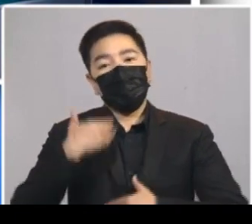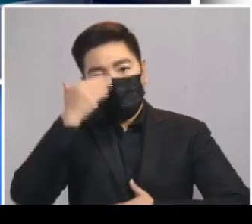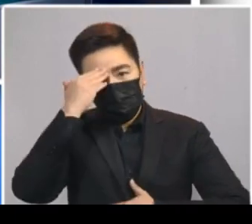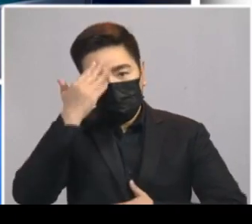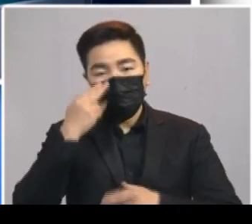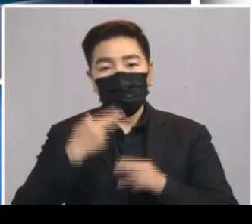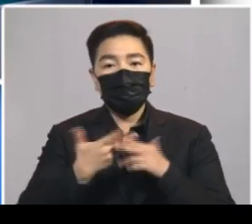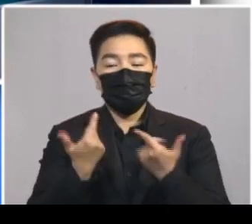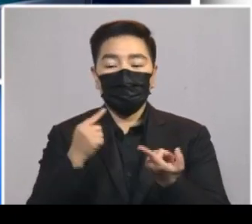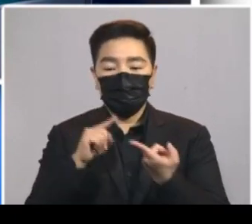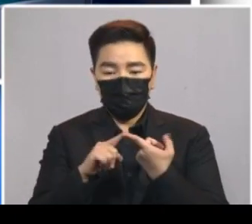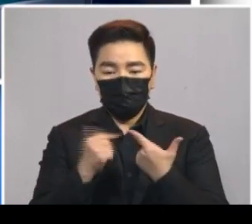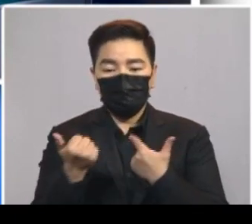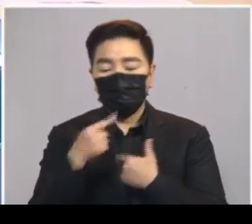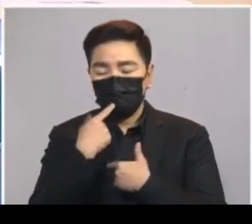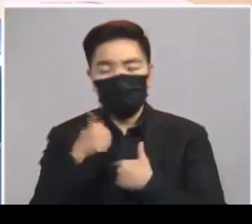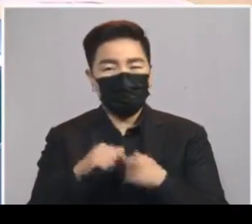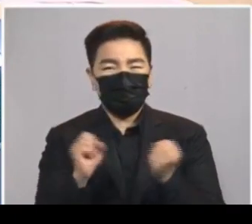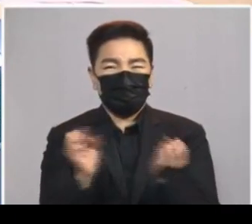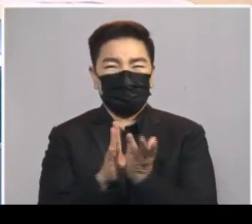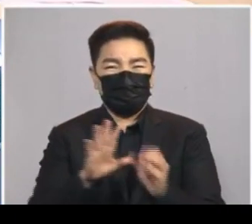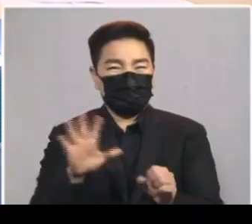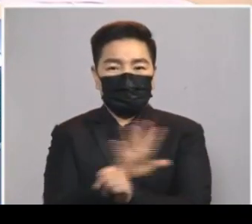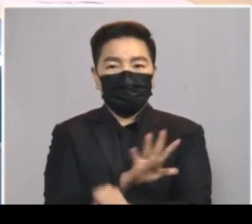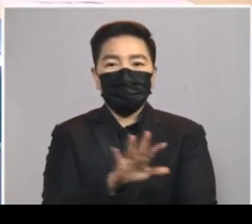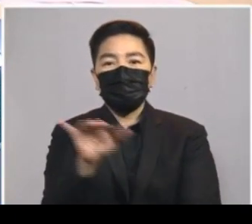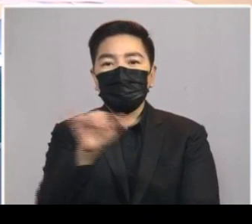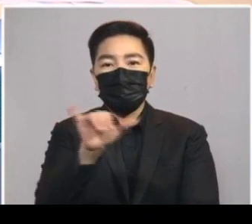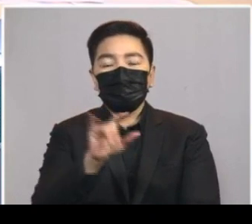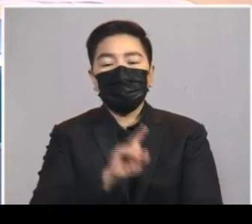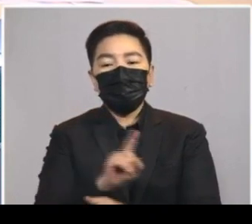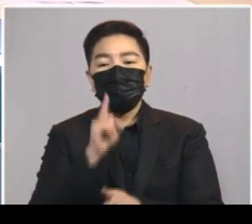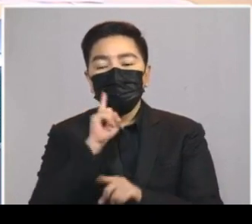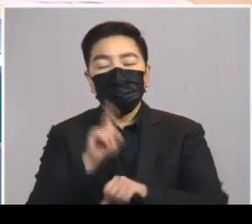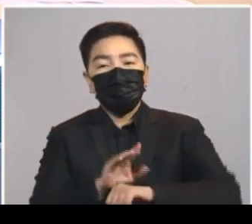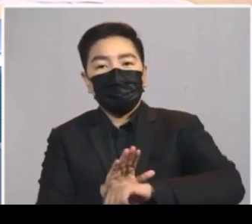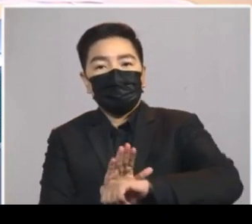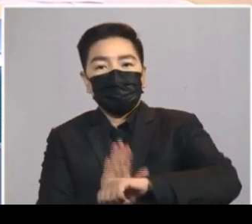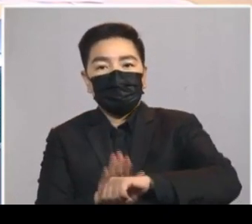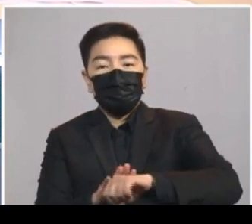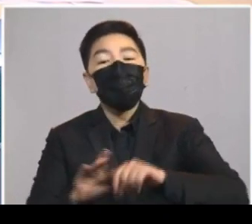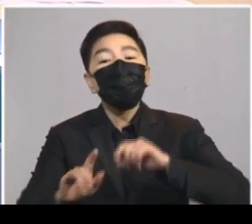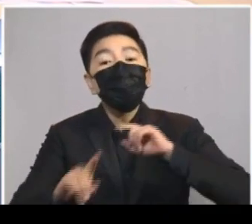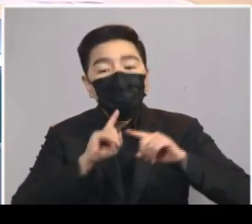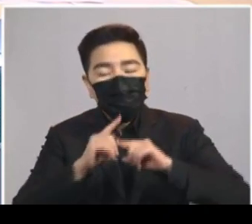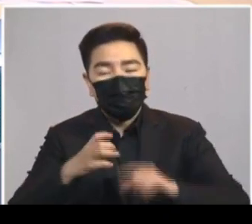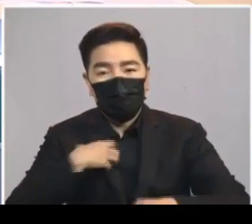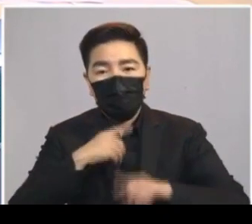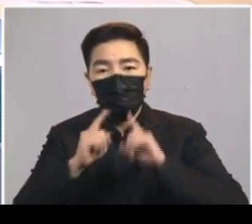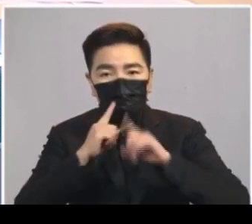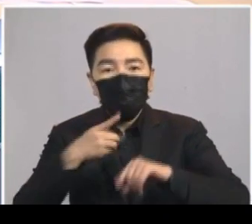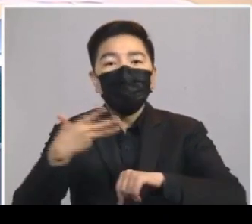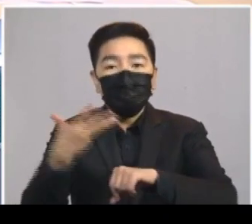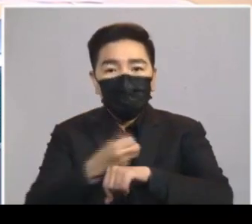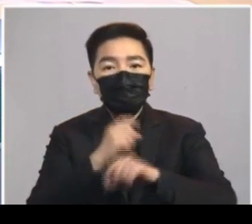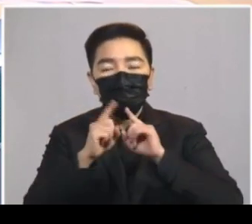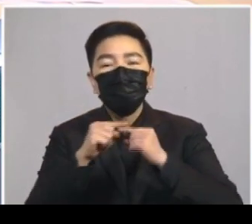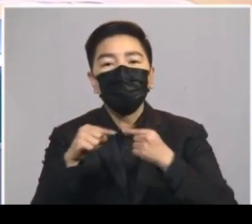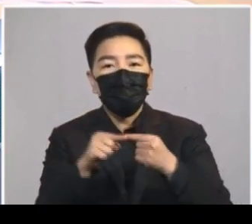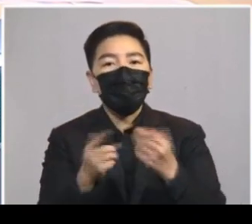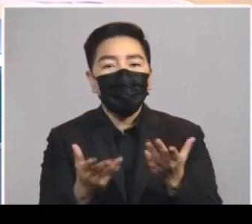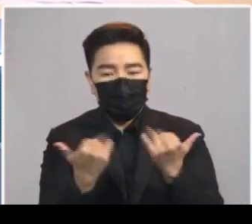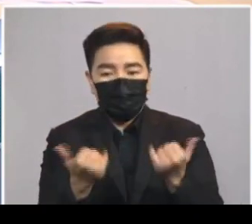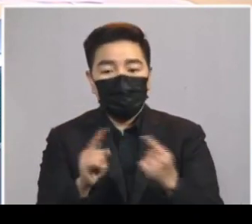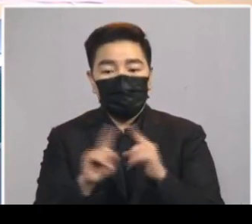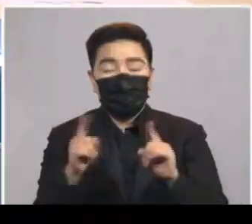ครับอาจารย์วิเคราะห์ว่าน่าจะยังไม่ได้ถึงขนาดเต็มรูปแบบแต่ว่าได้เป็นการส่งสัญญาณเพื่อมีการต่อรองทางการเมืองต่างๆด้วย อะไรสักอย่างน ึ